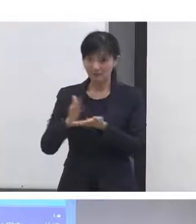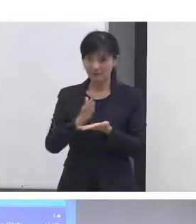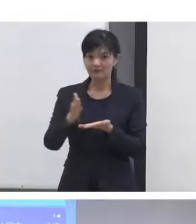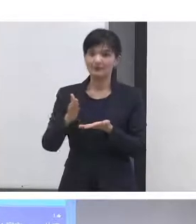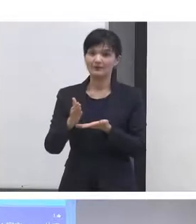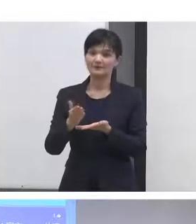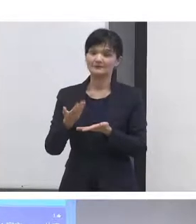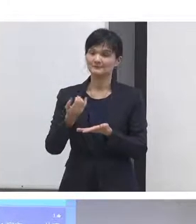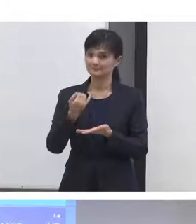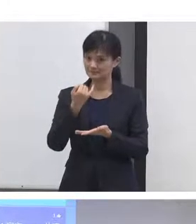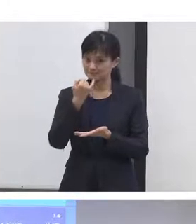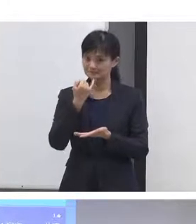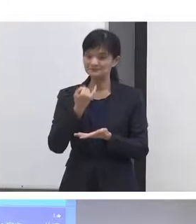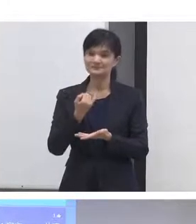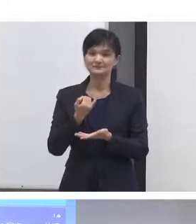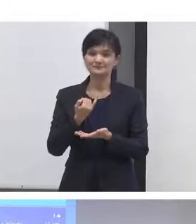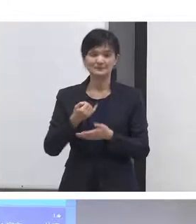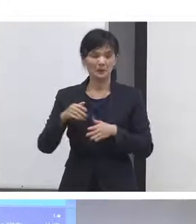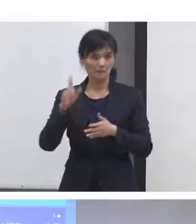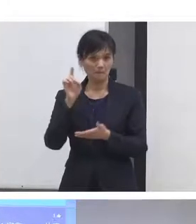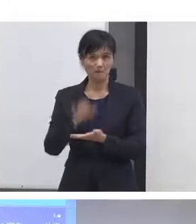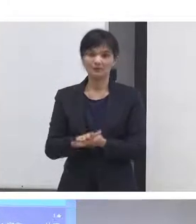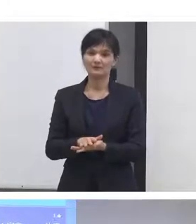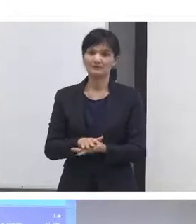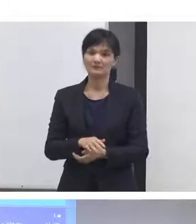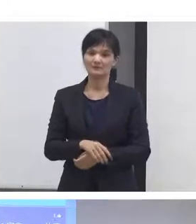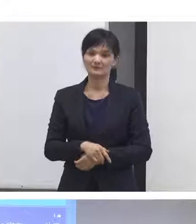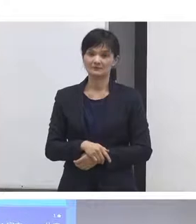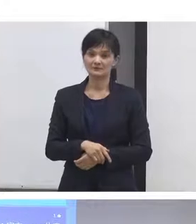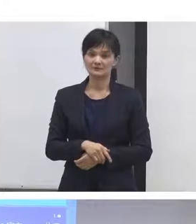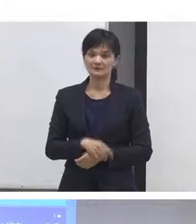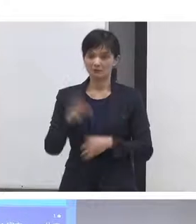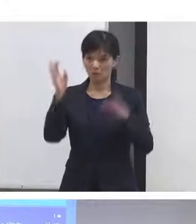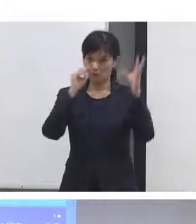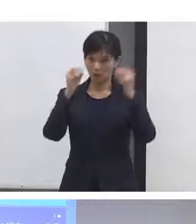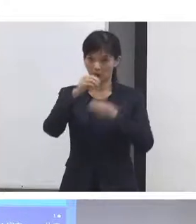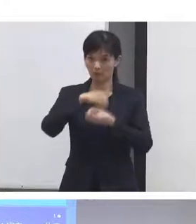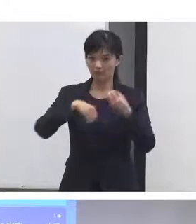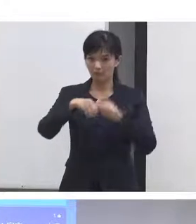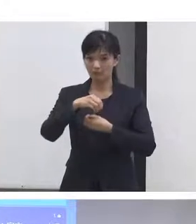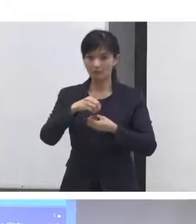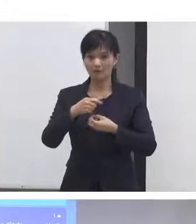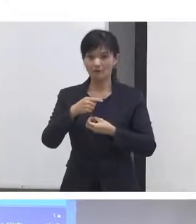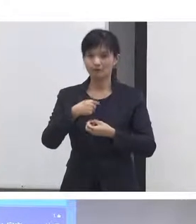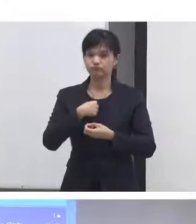晨不在这里。 资讯操弄一样的，就都是一样的意思。对，就是相信我，我就是代表。嗯